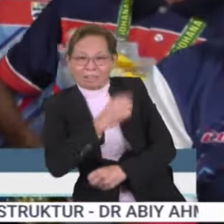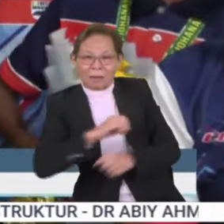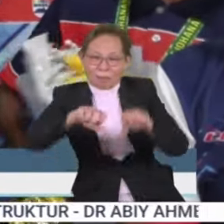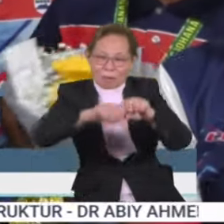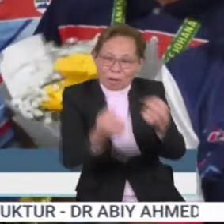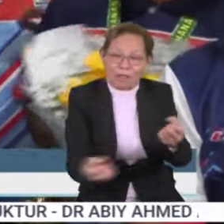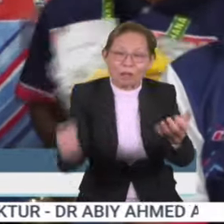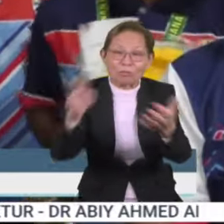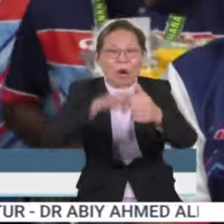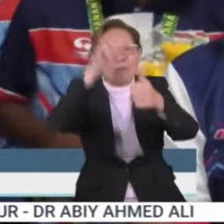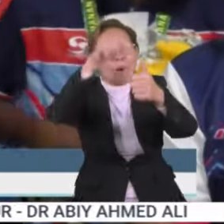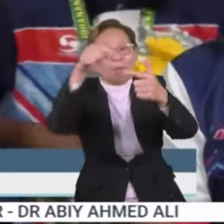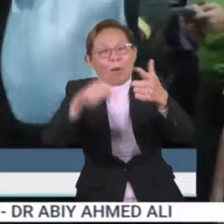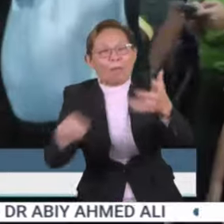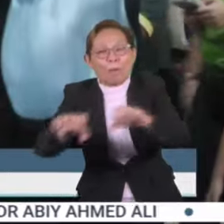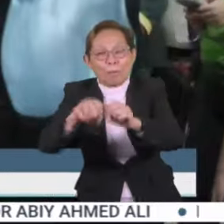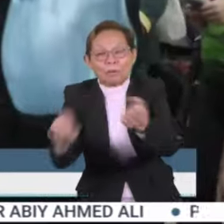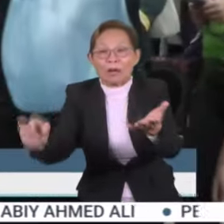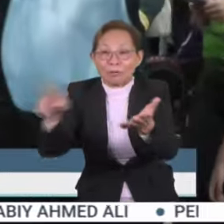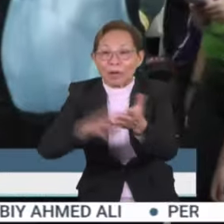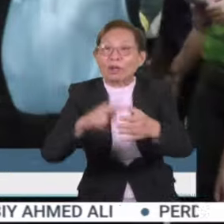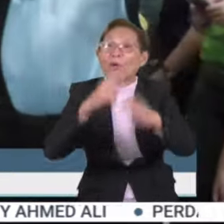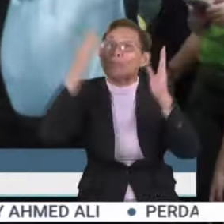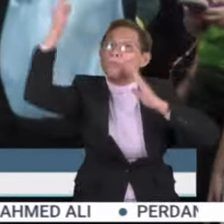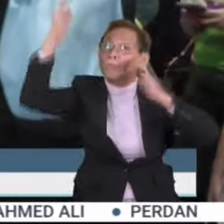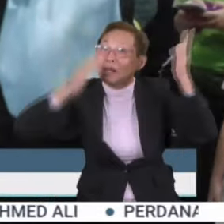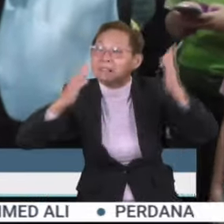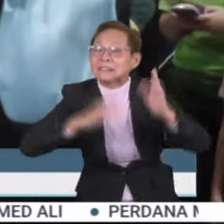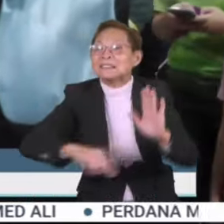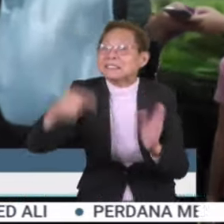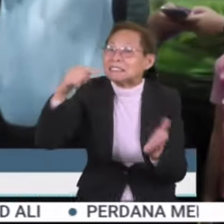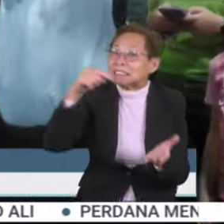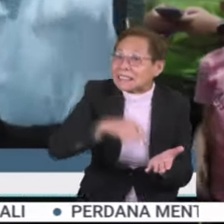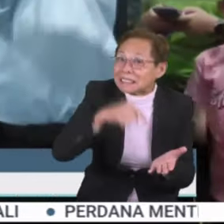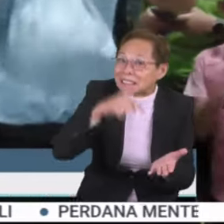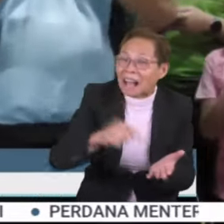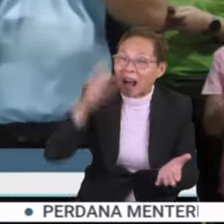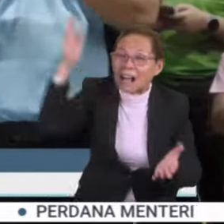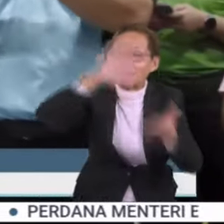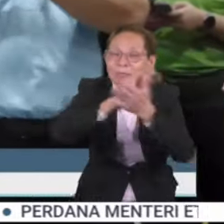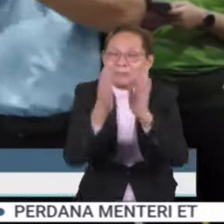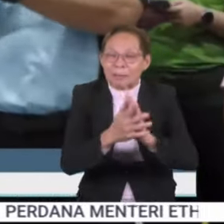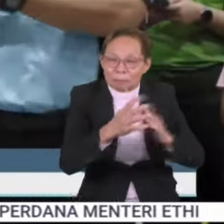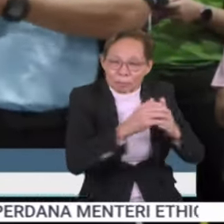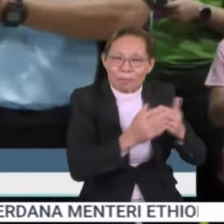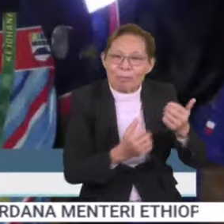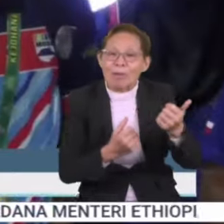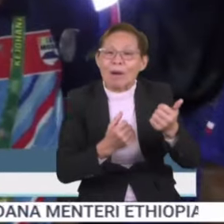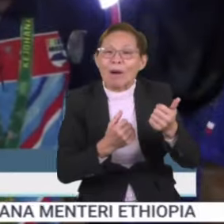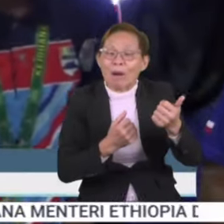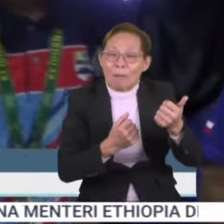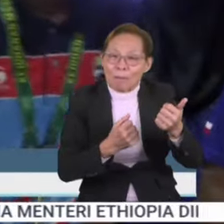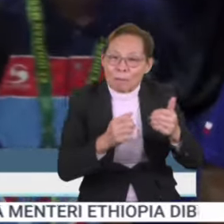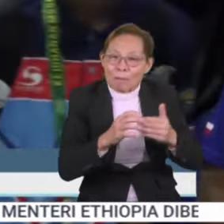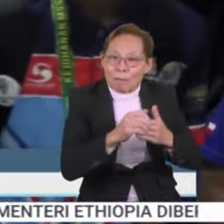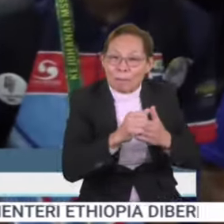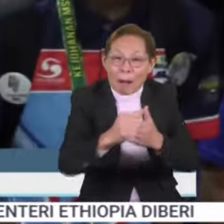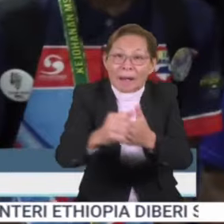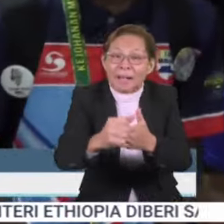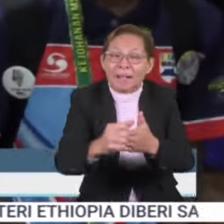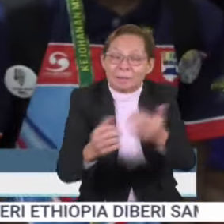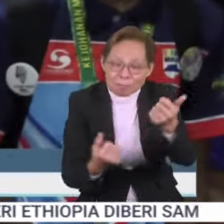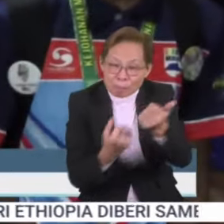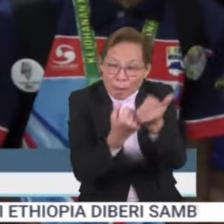danah berapa rekod kebangsaan jadi ini adalah akan menjadi pemangkin kepada generasi